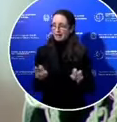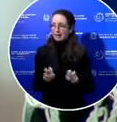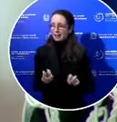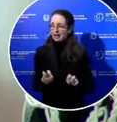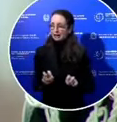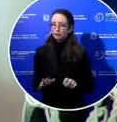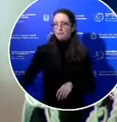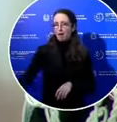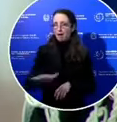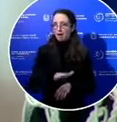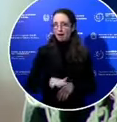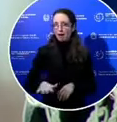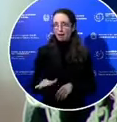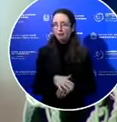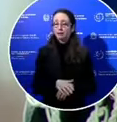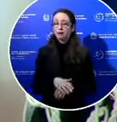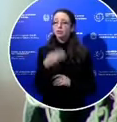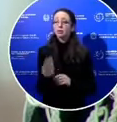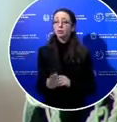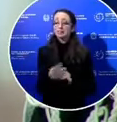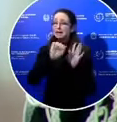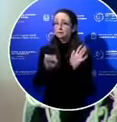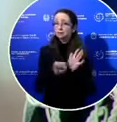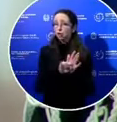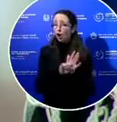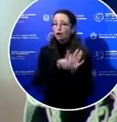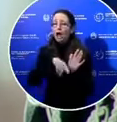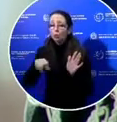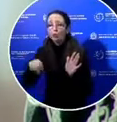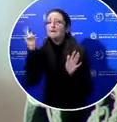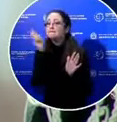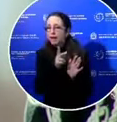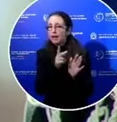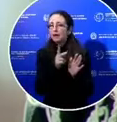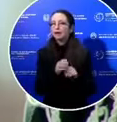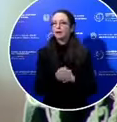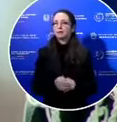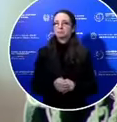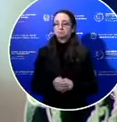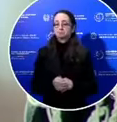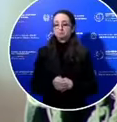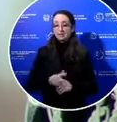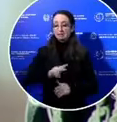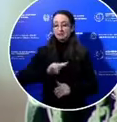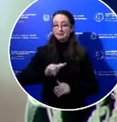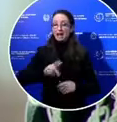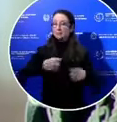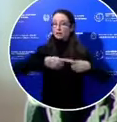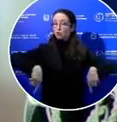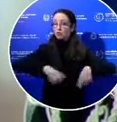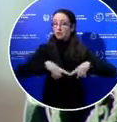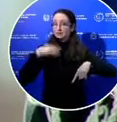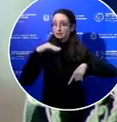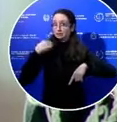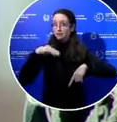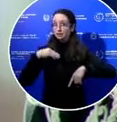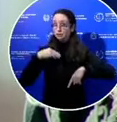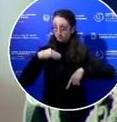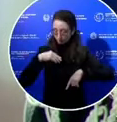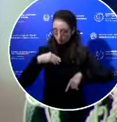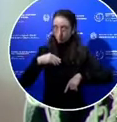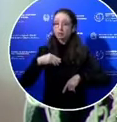storia, alcune storie vere, come quella che sarà, in cui sarà raccontata la terza conferenza di Genova, la figura di Don Gallo, ma anche